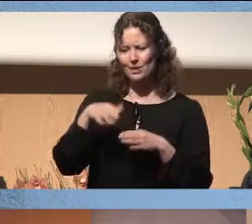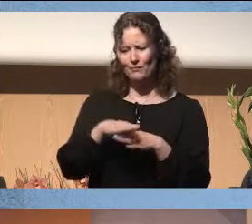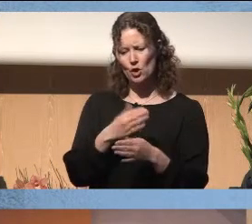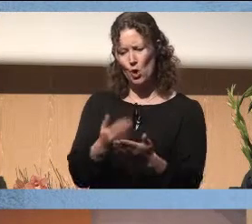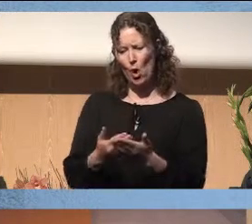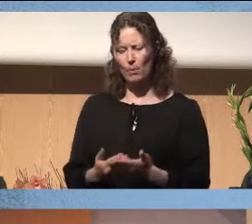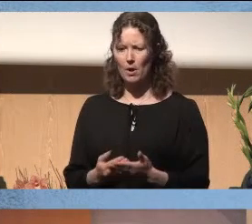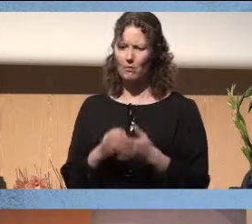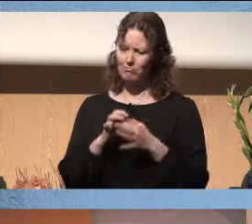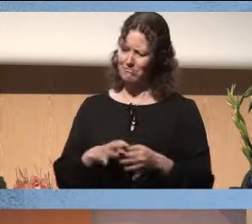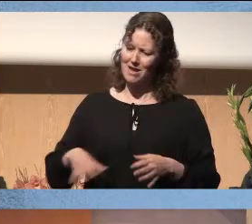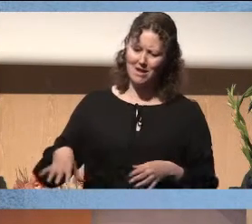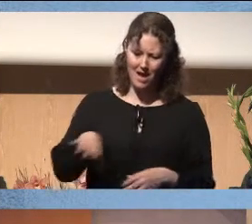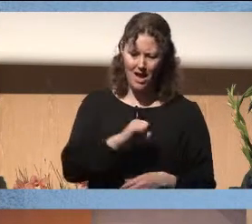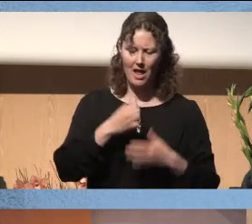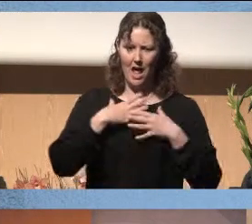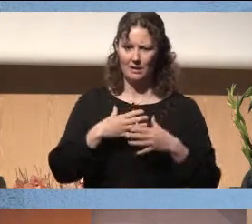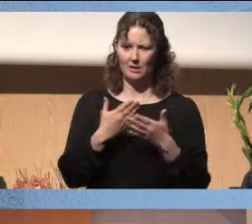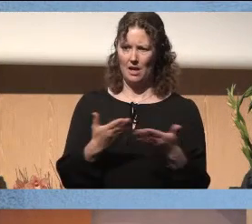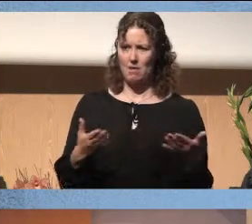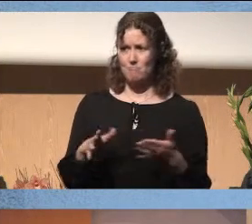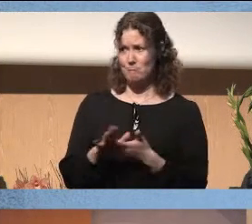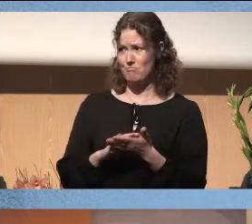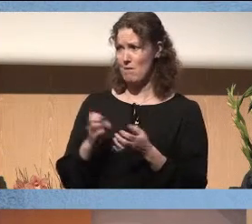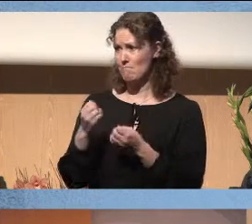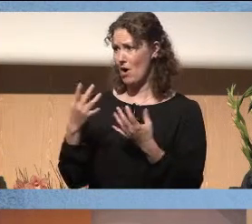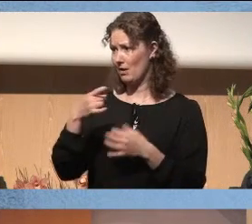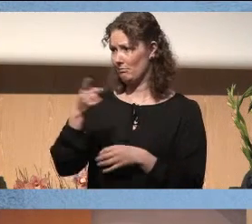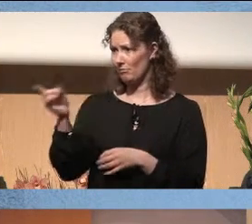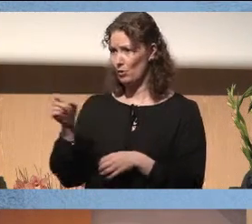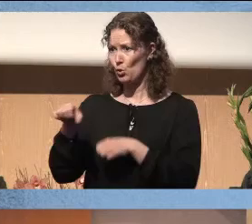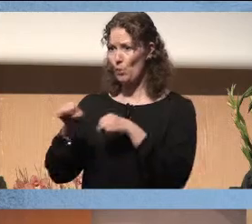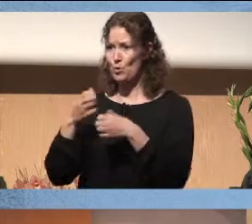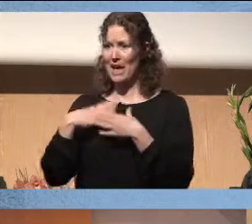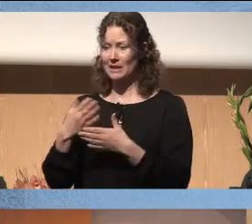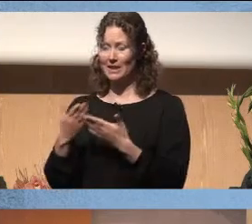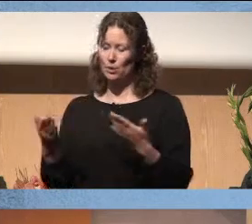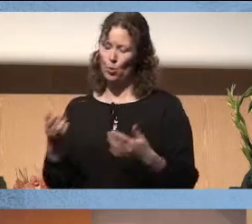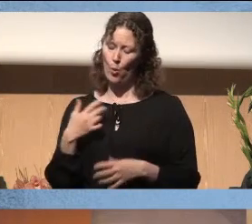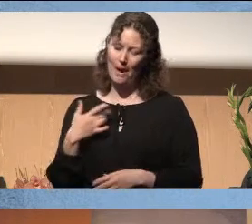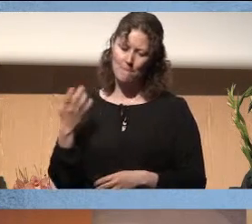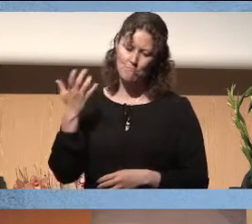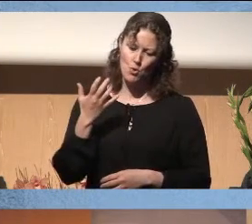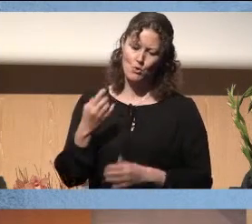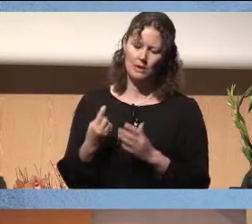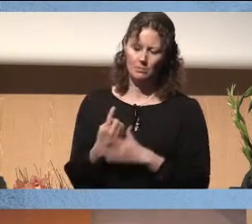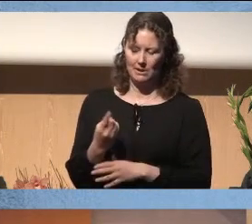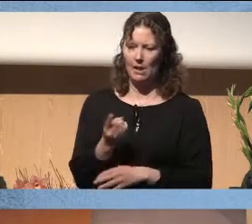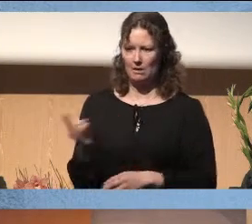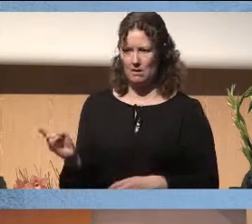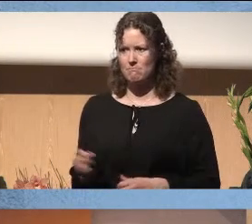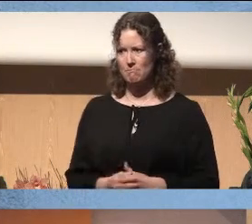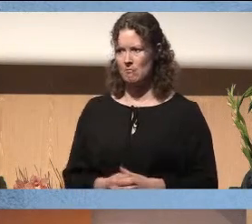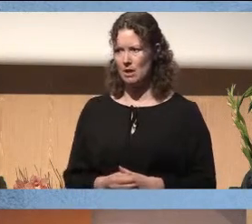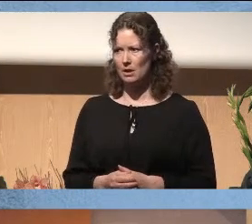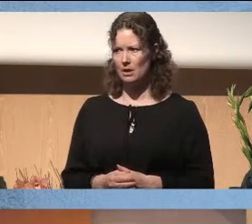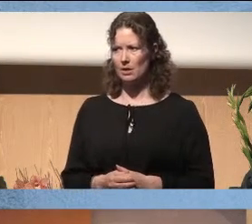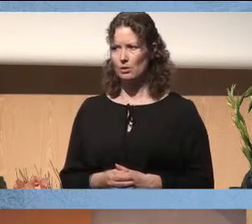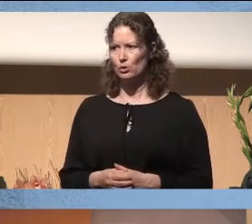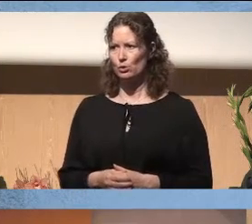gjelder hele helsetjenesten. Og det sikkert mange fra kommunehelsetjenesten, og de beundrer jeg særlig. Så